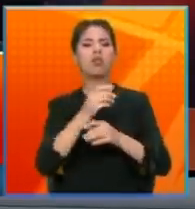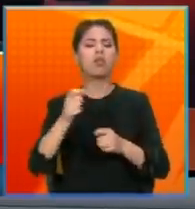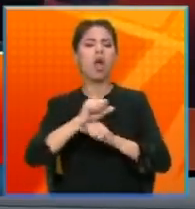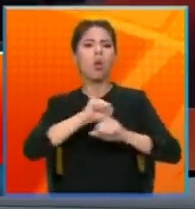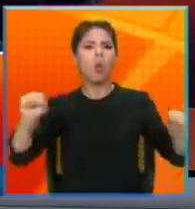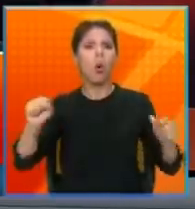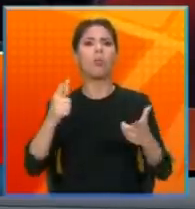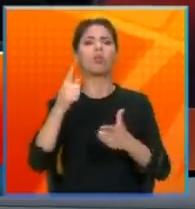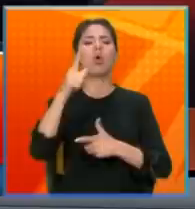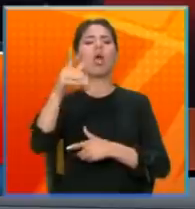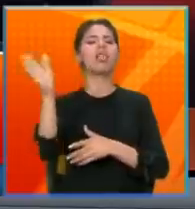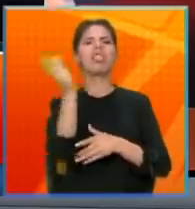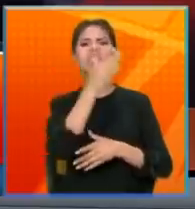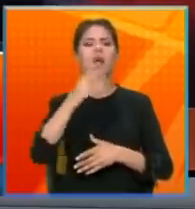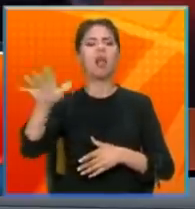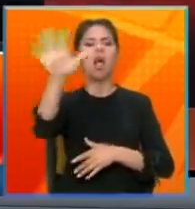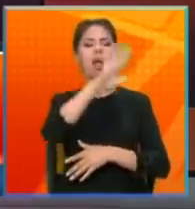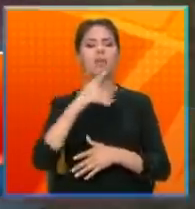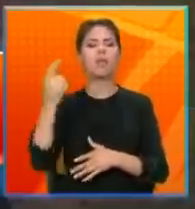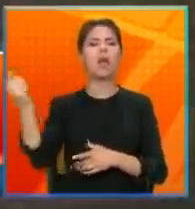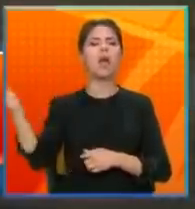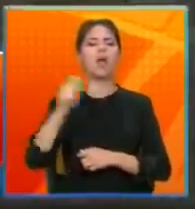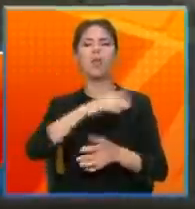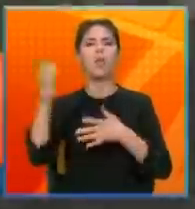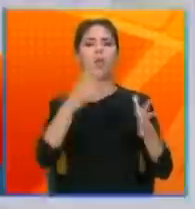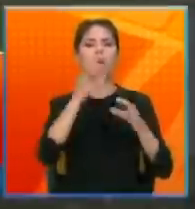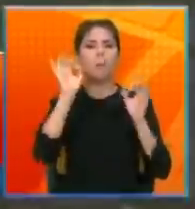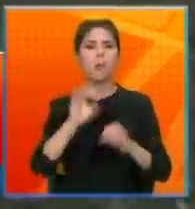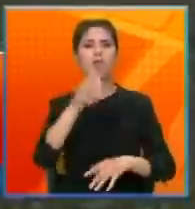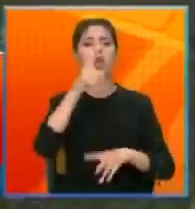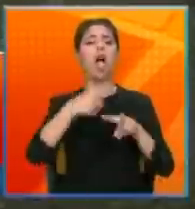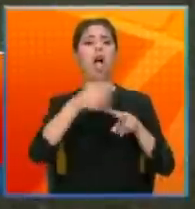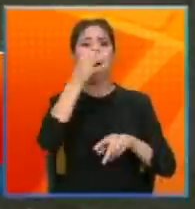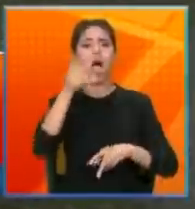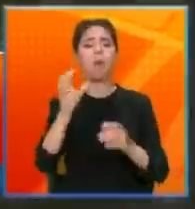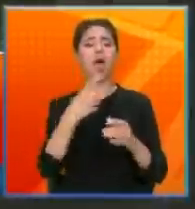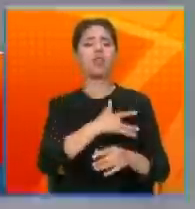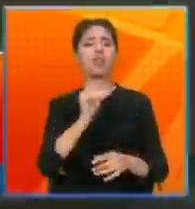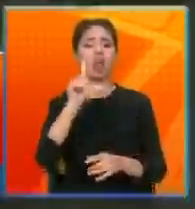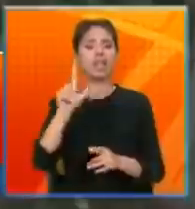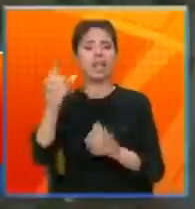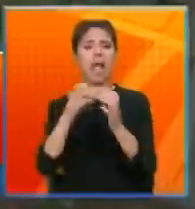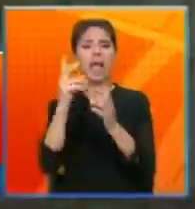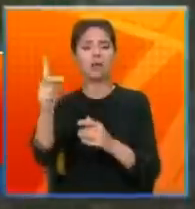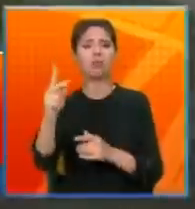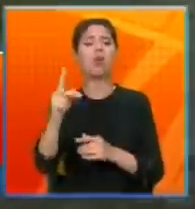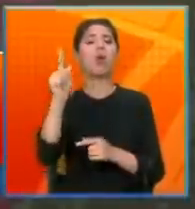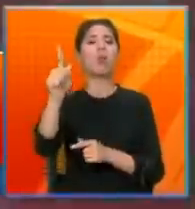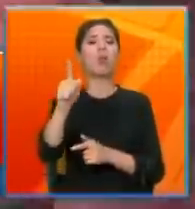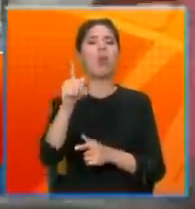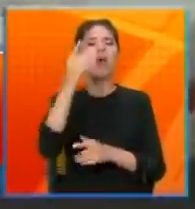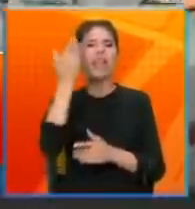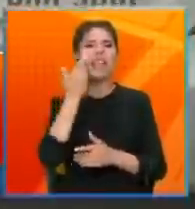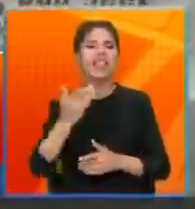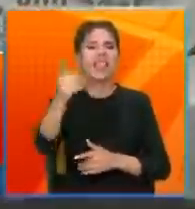ve birer mızrak gibi savrulmaya başladı. A Haber canlı yayın ekibinden Melis Çoşan o sırada Beşiktaş'taydı sokakta. Tam izleyici